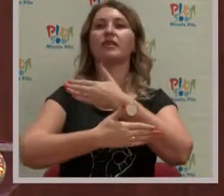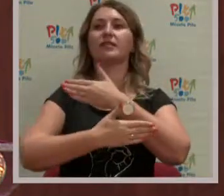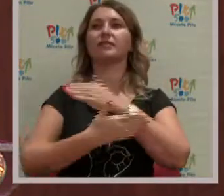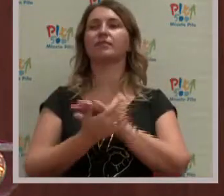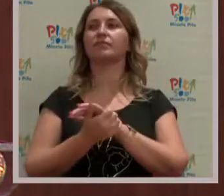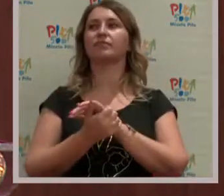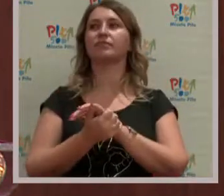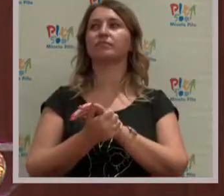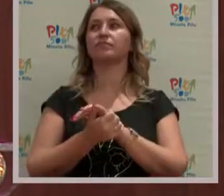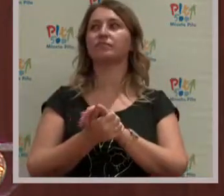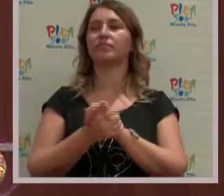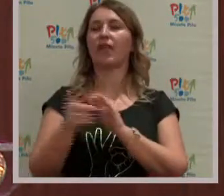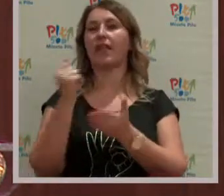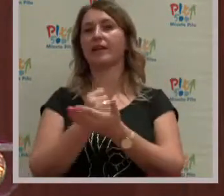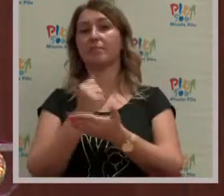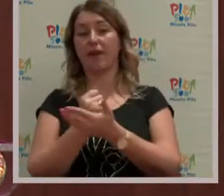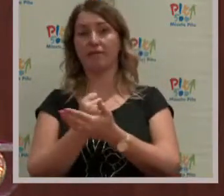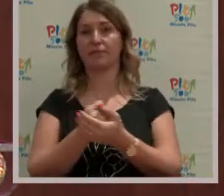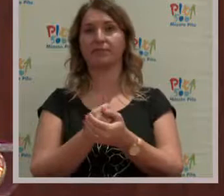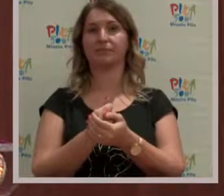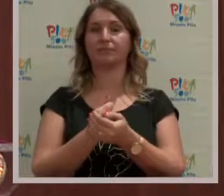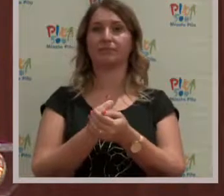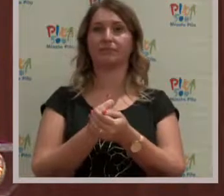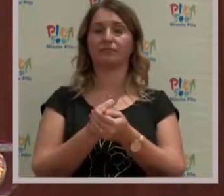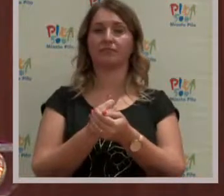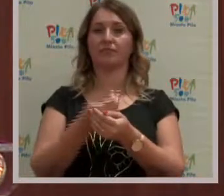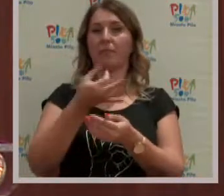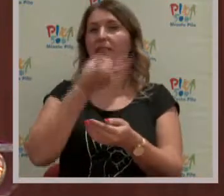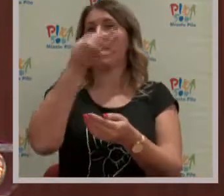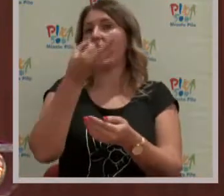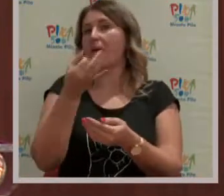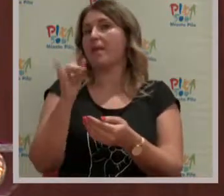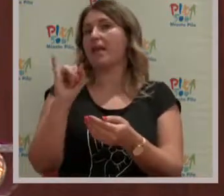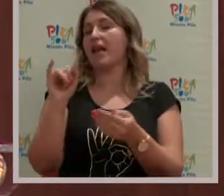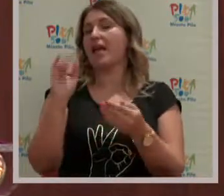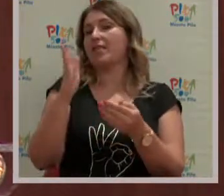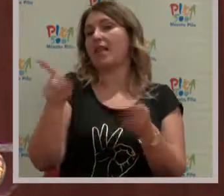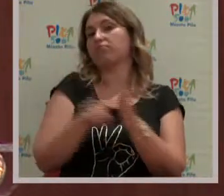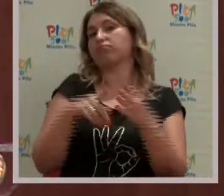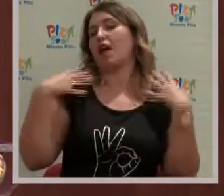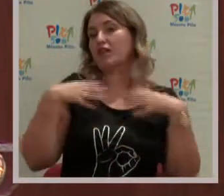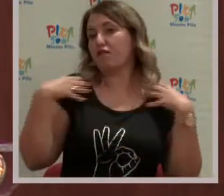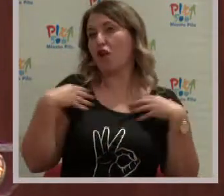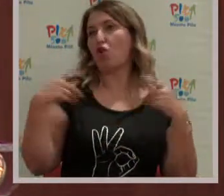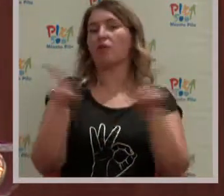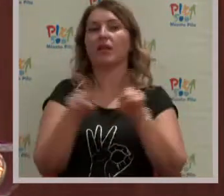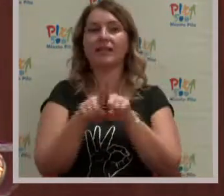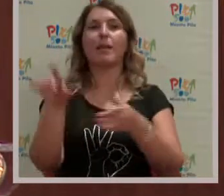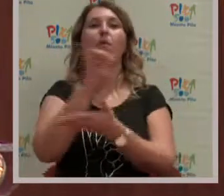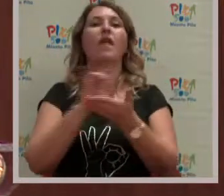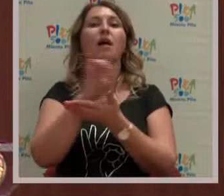dobrze i rozwiązać to w sposób najlepszy dla zwierząt, ale również dla budżetu gminy